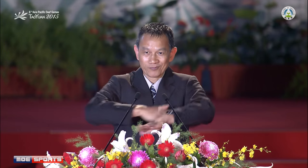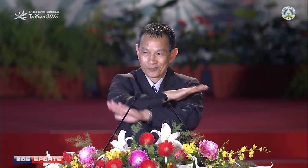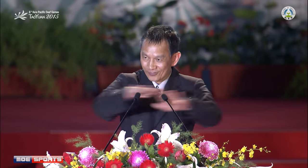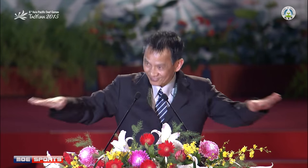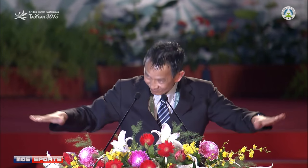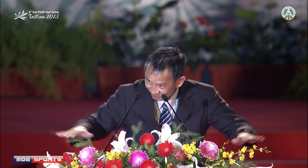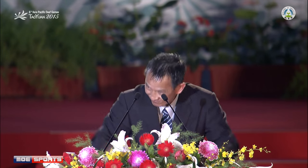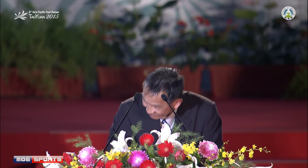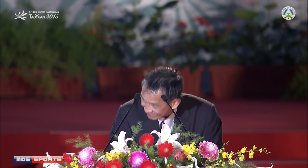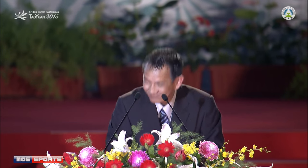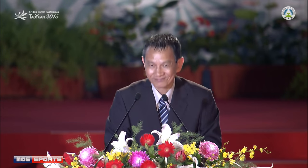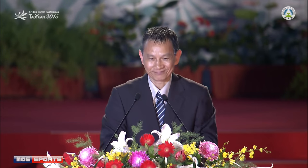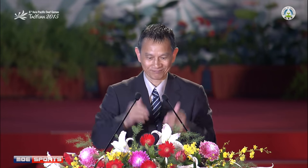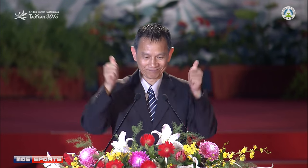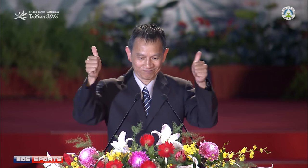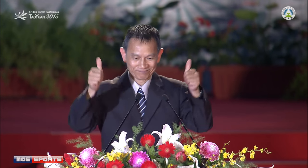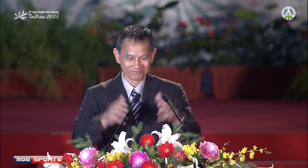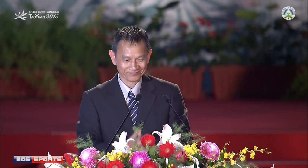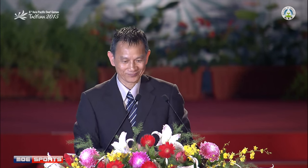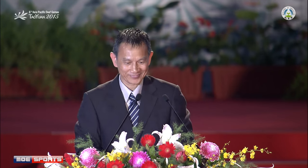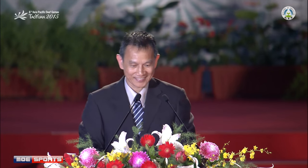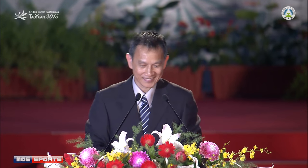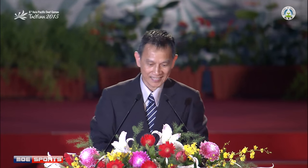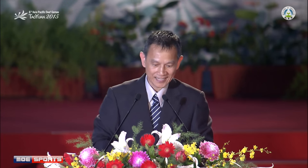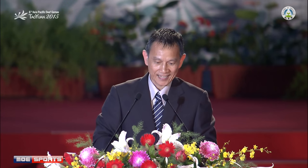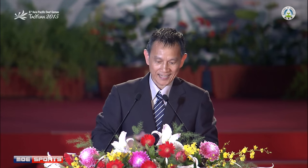好。 好，